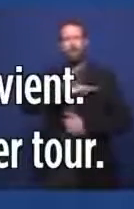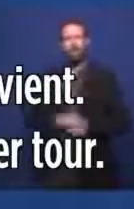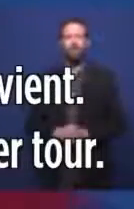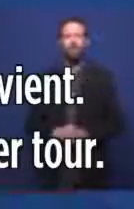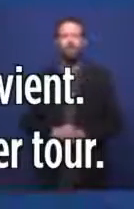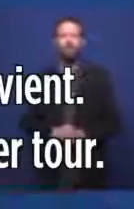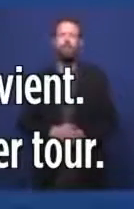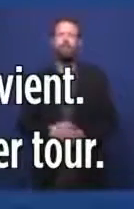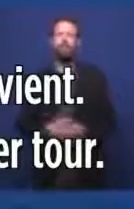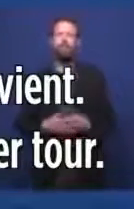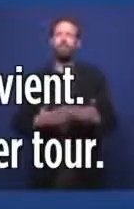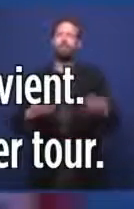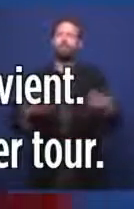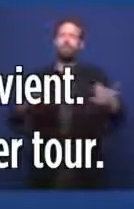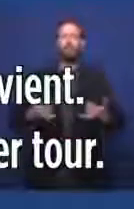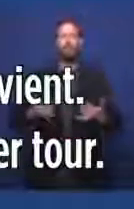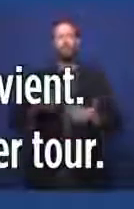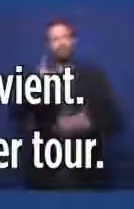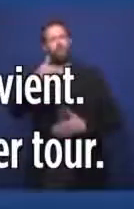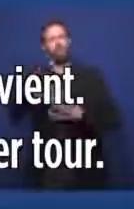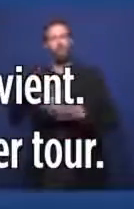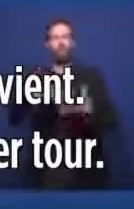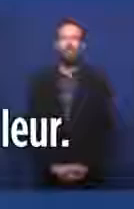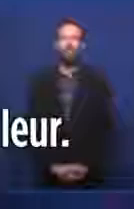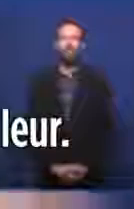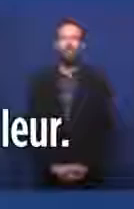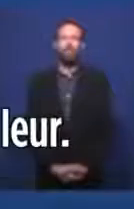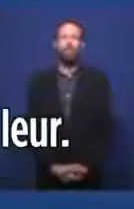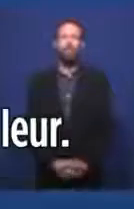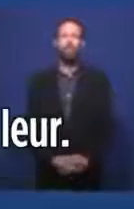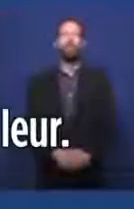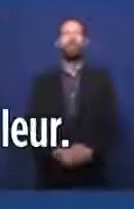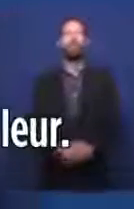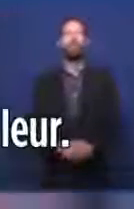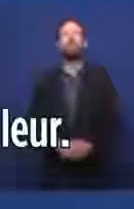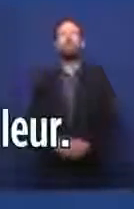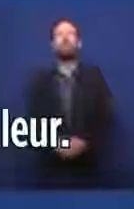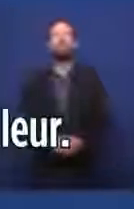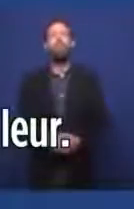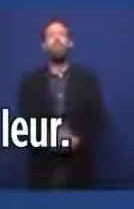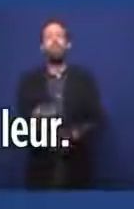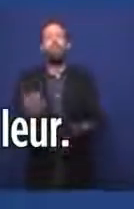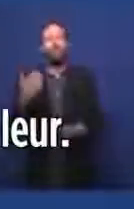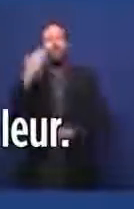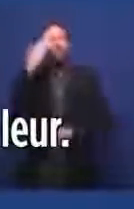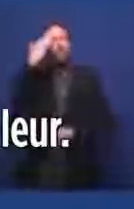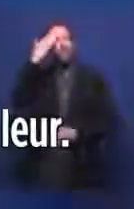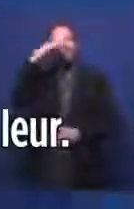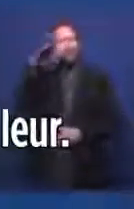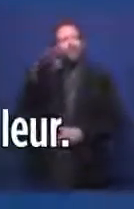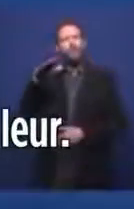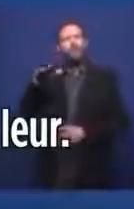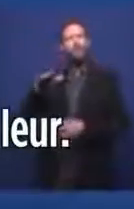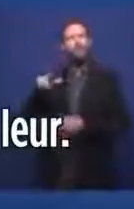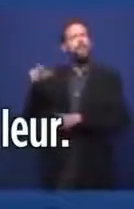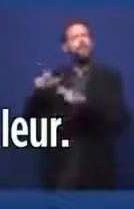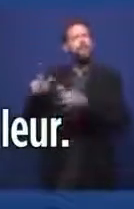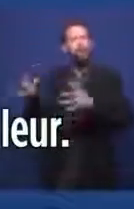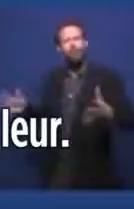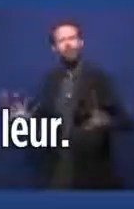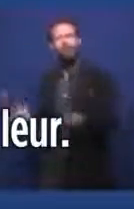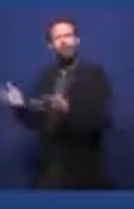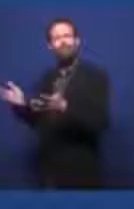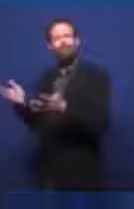soir saluer les autres candidats présents au premier tour. Je sais la déception de celles et ceux qui les soutenaient et la